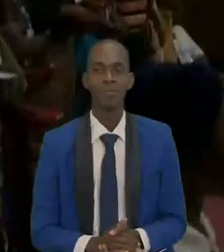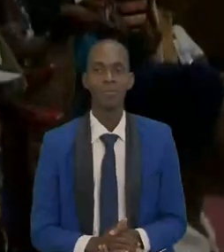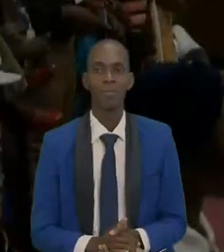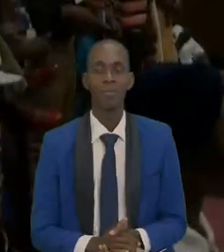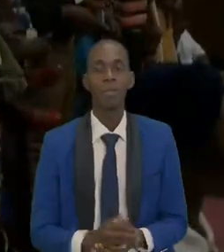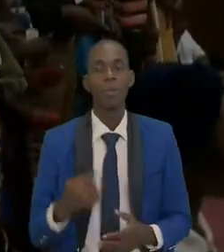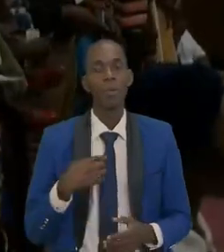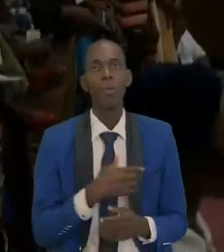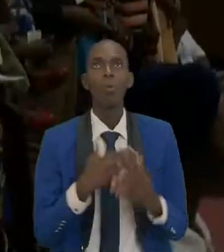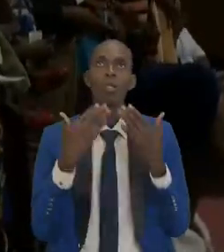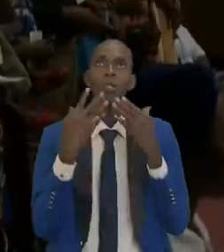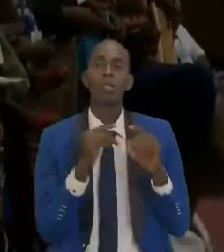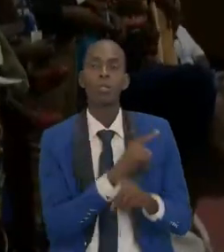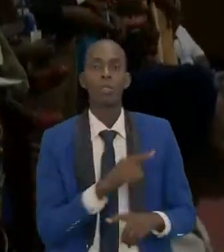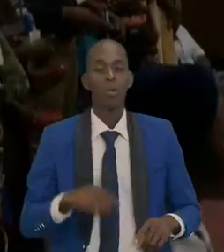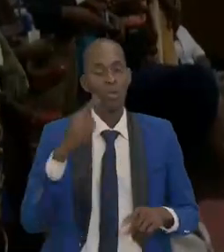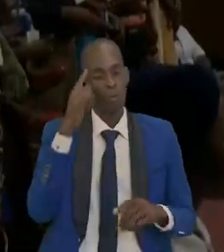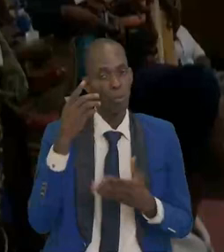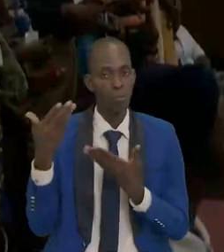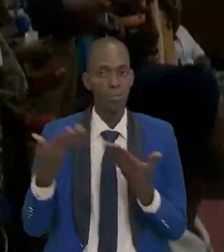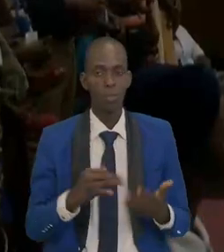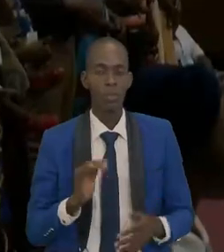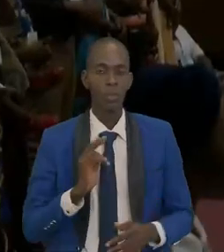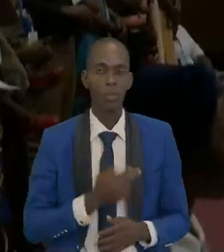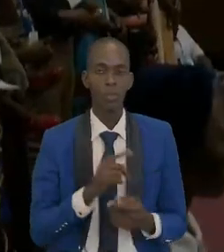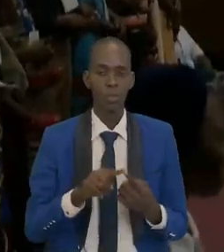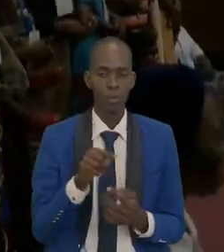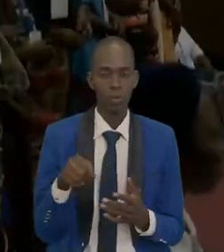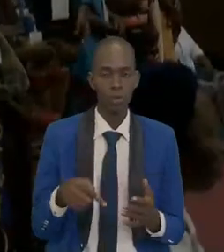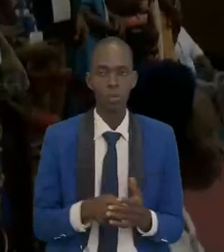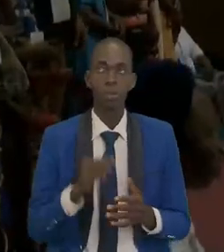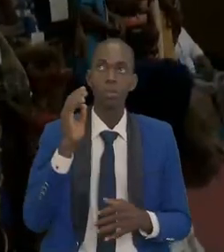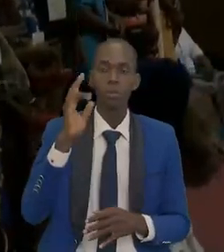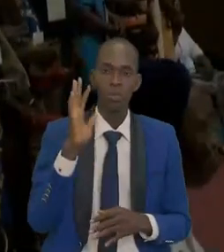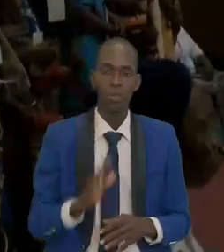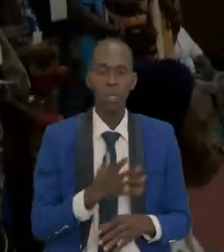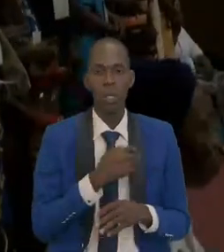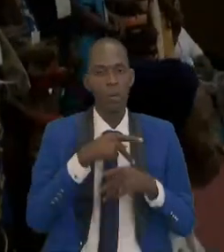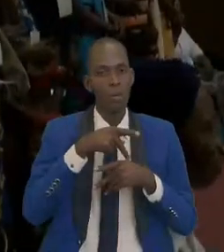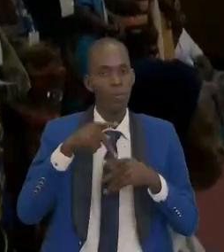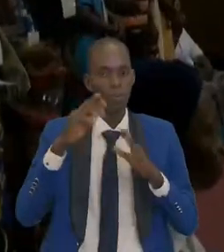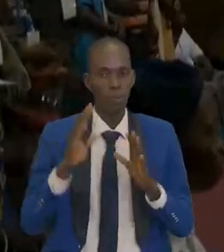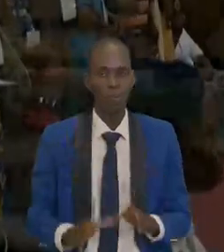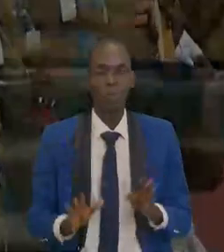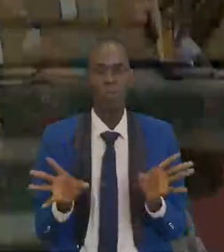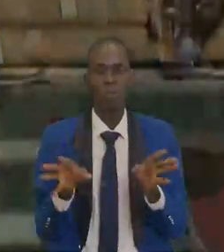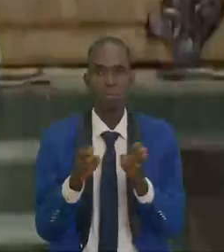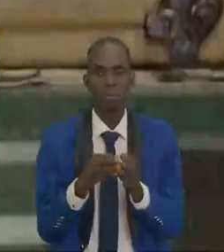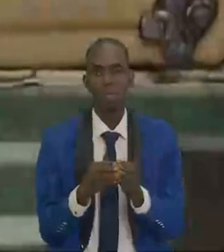Nous remercions le Seigneur qui nous rassemble pour cette conférence des ministres et des professionnels.